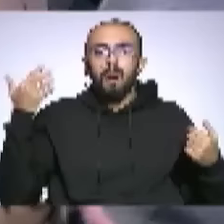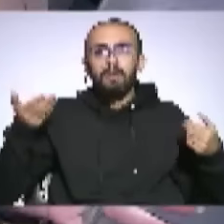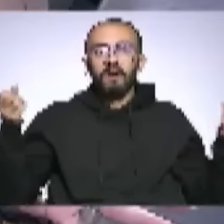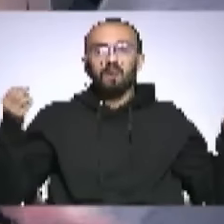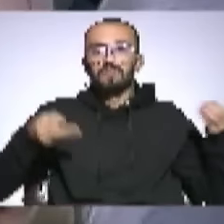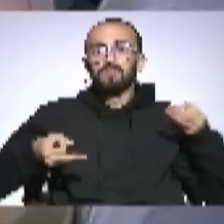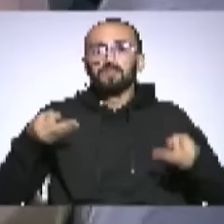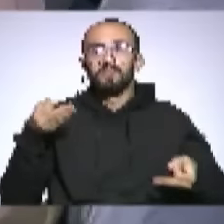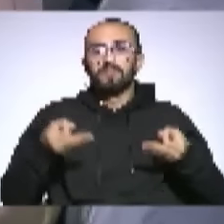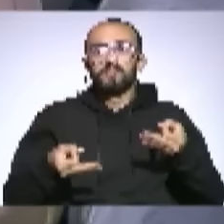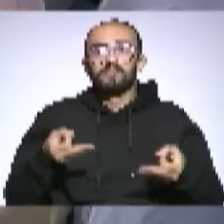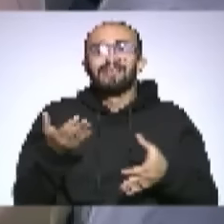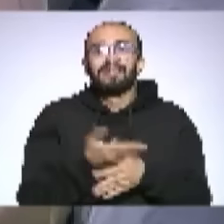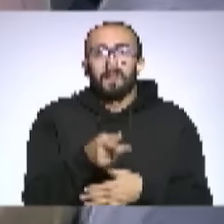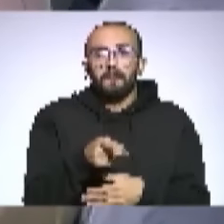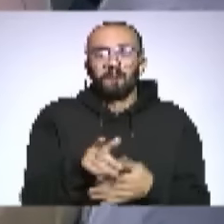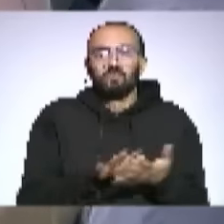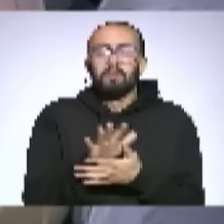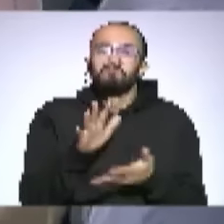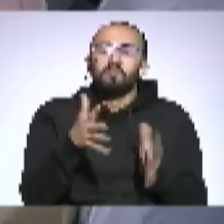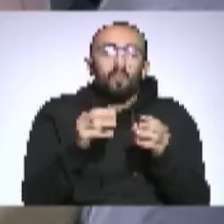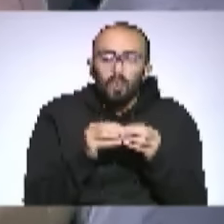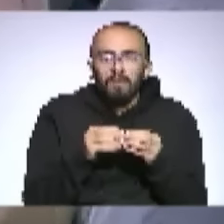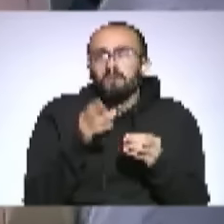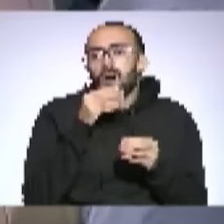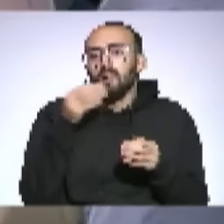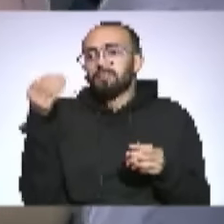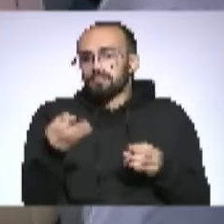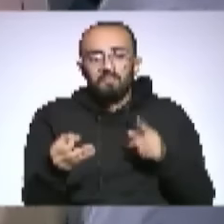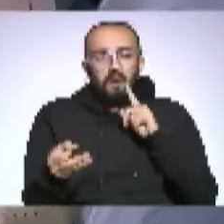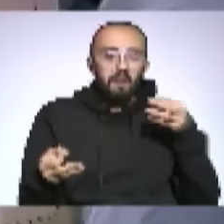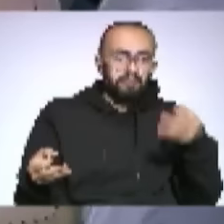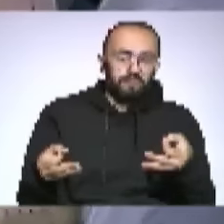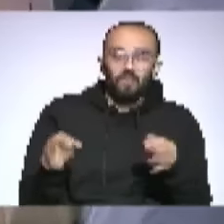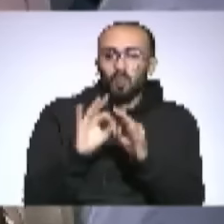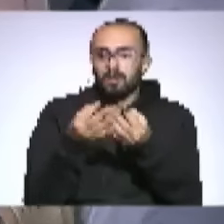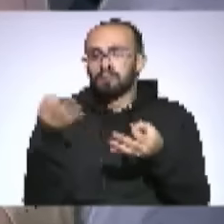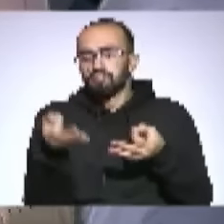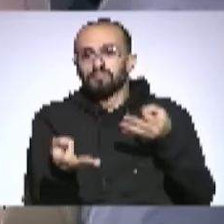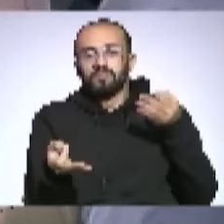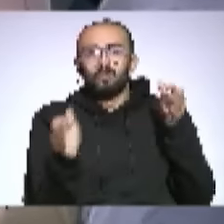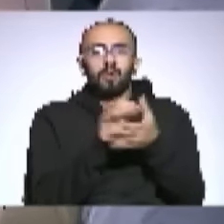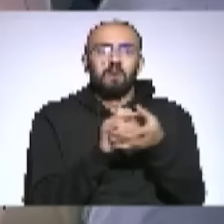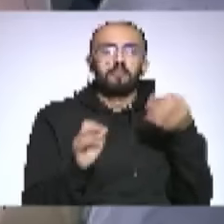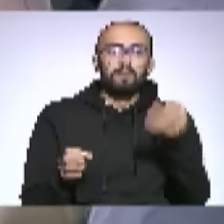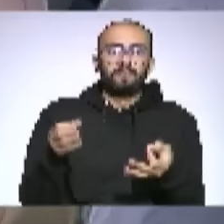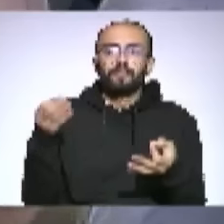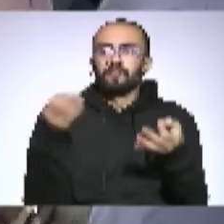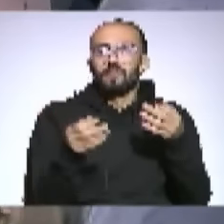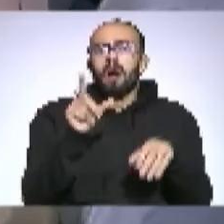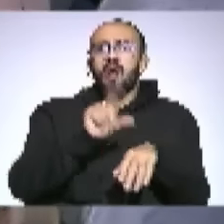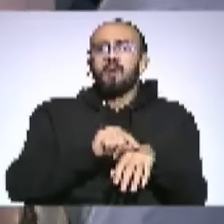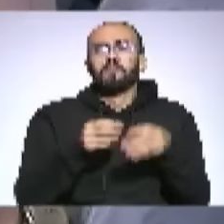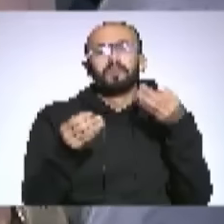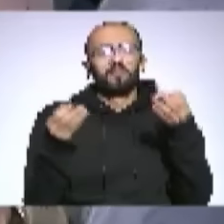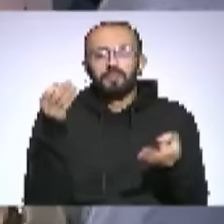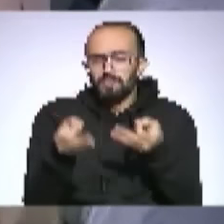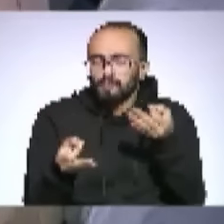الخارجيه اللي هي ممكن تكون ايه الاب الام الاهل الاصدقاء الاقارب